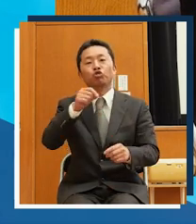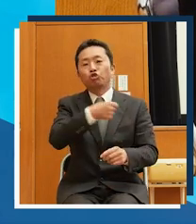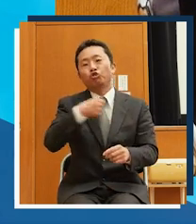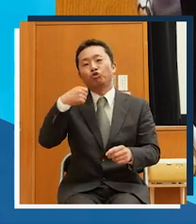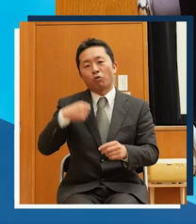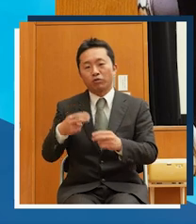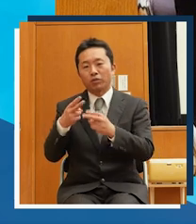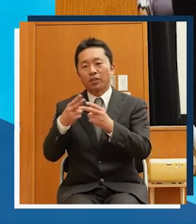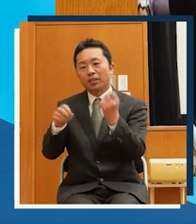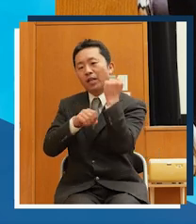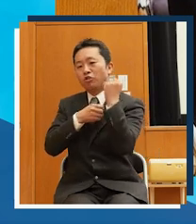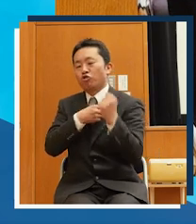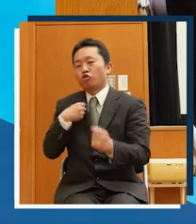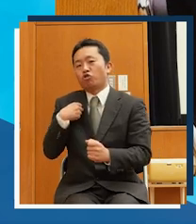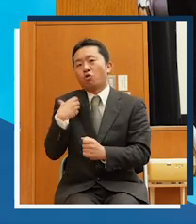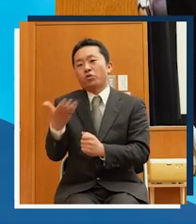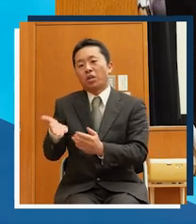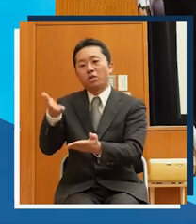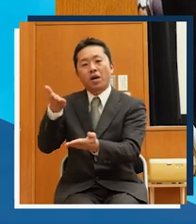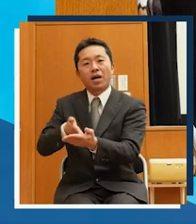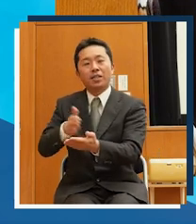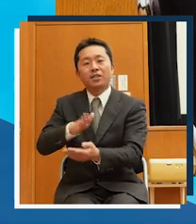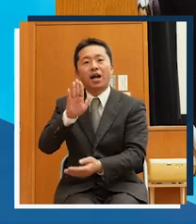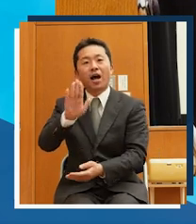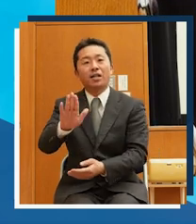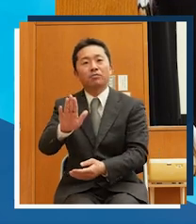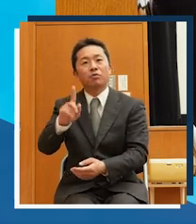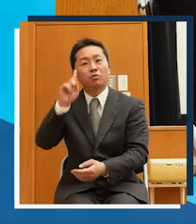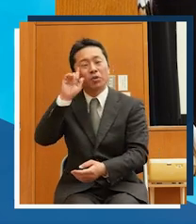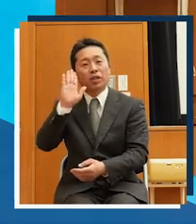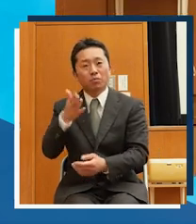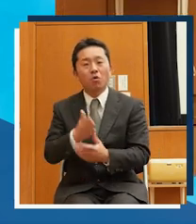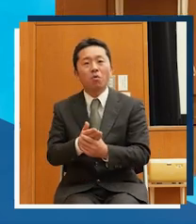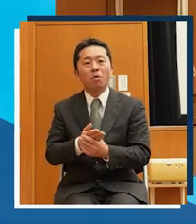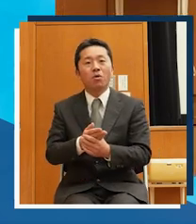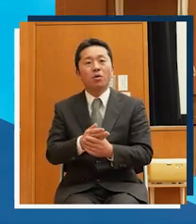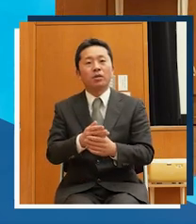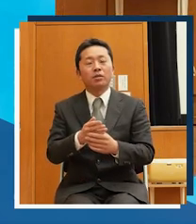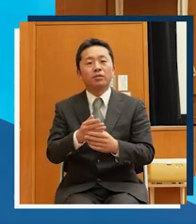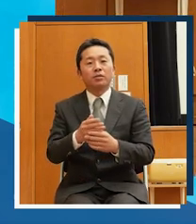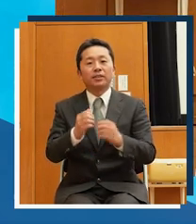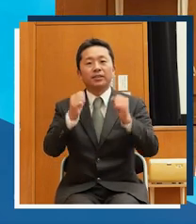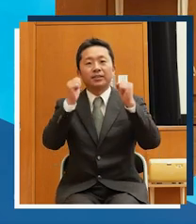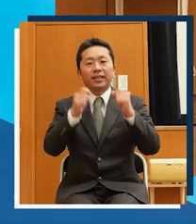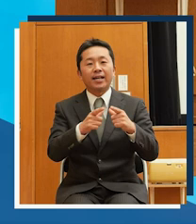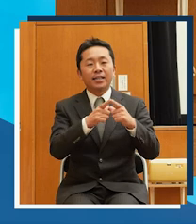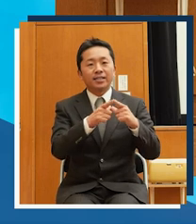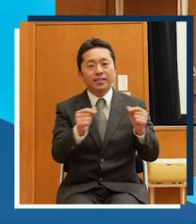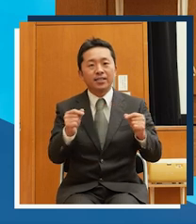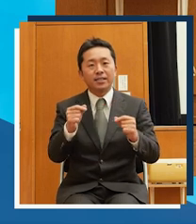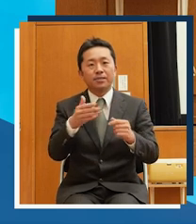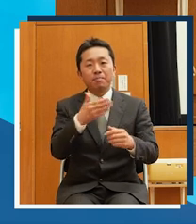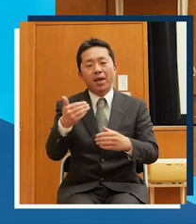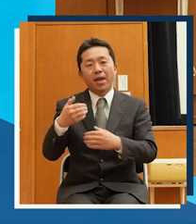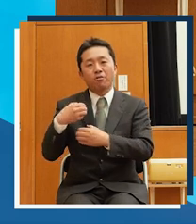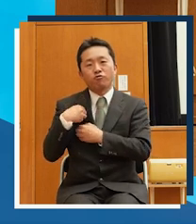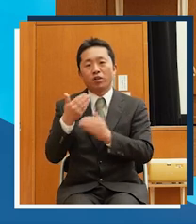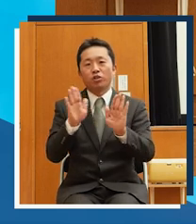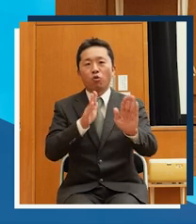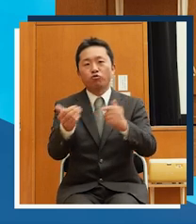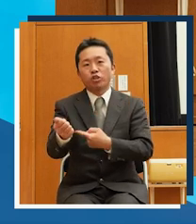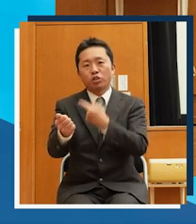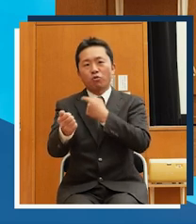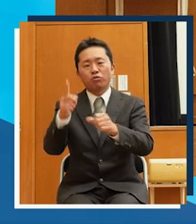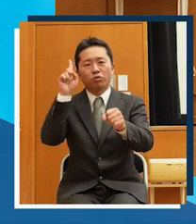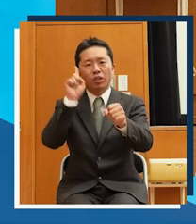よその話がほとんどなかったのでちょっとあえてその質問をピックアップしましたが在日米軍は抑止力のために必要なんでしょう